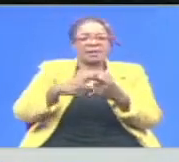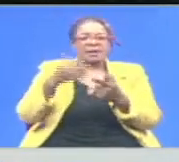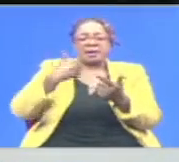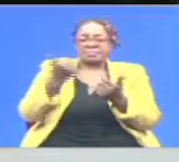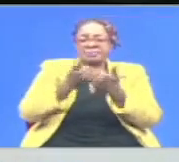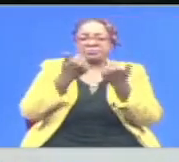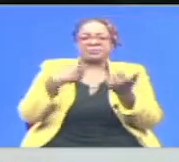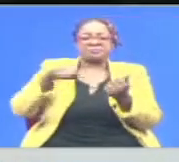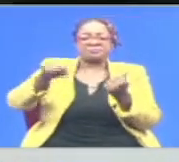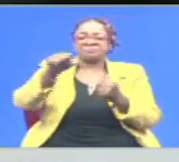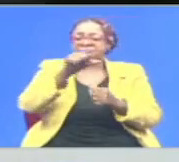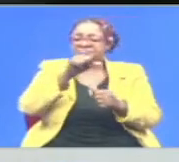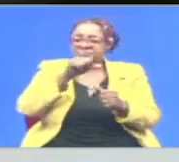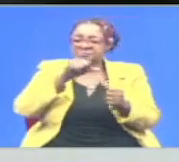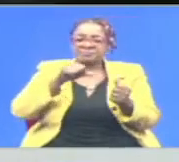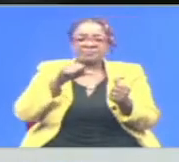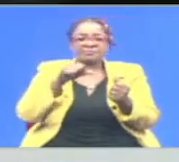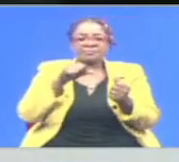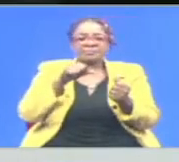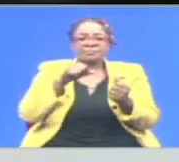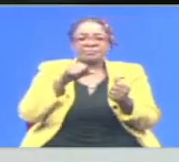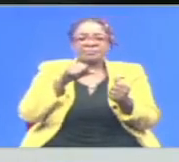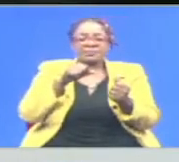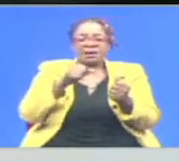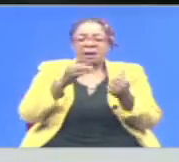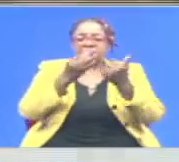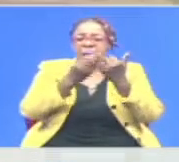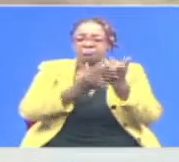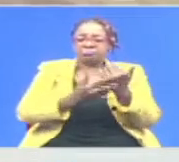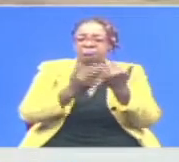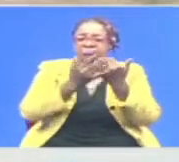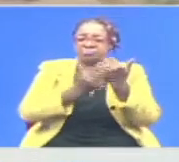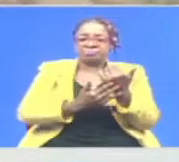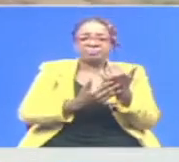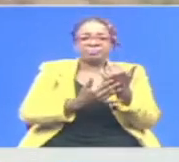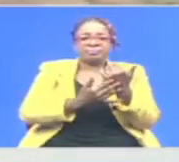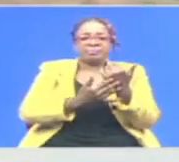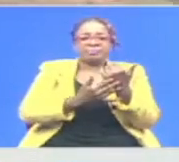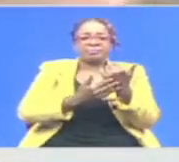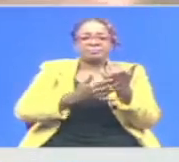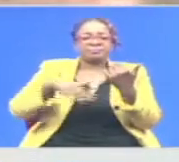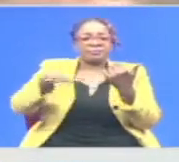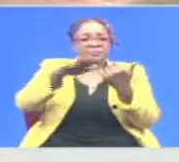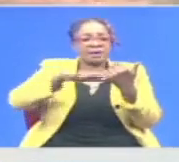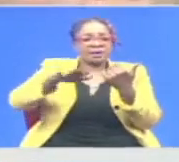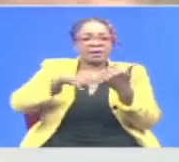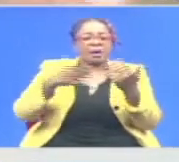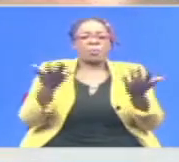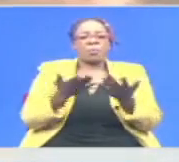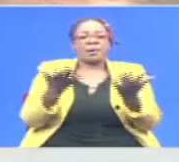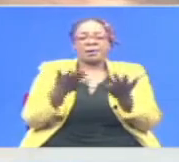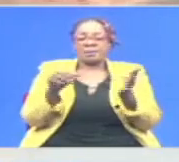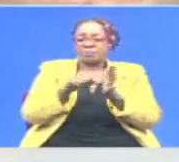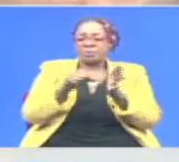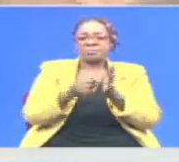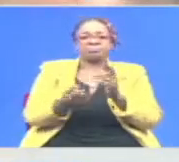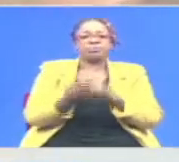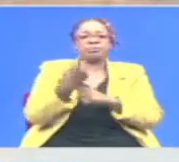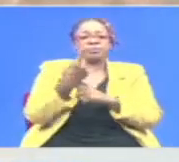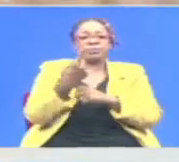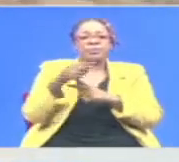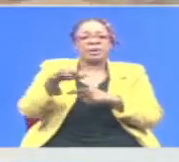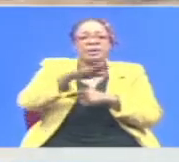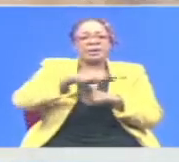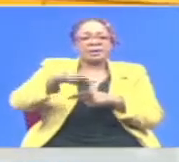chota, nikashika damu. Hapa ndipo ngoma hiyo ilitokea eneo